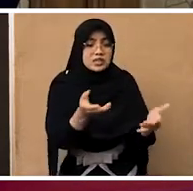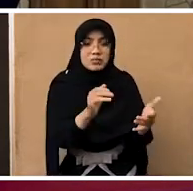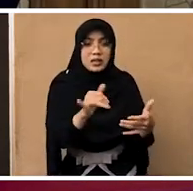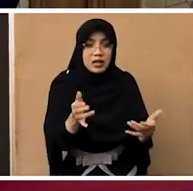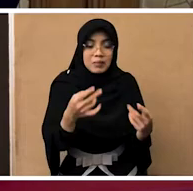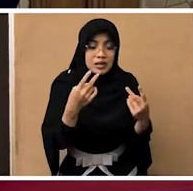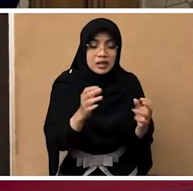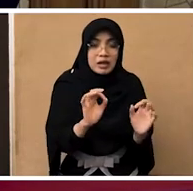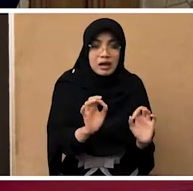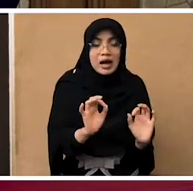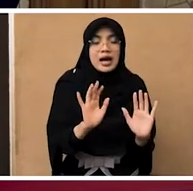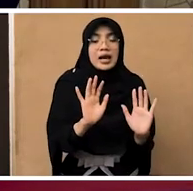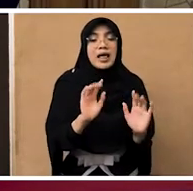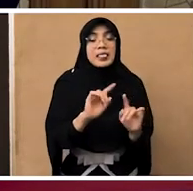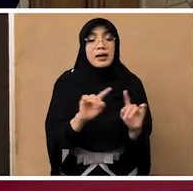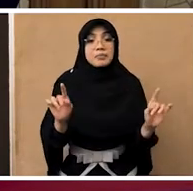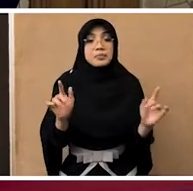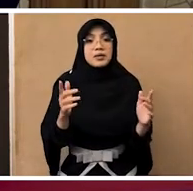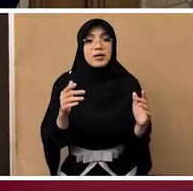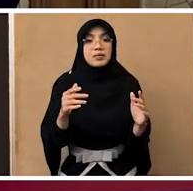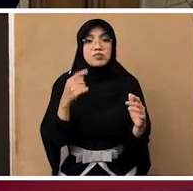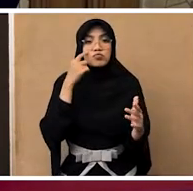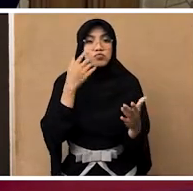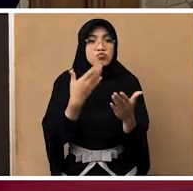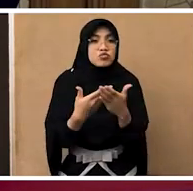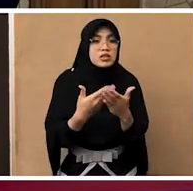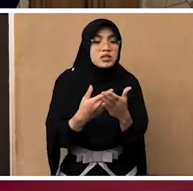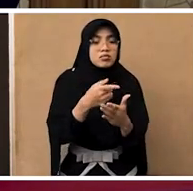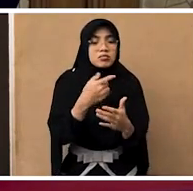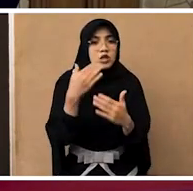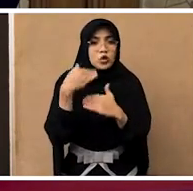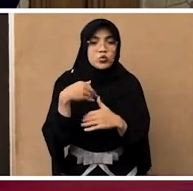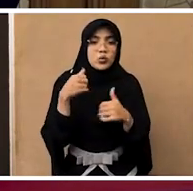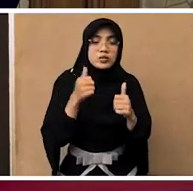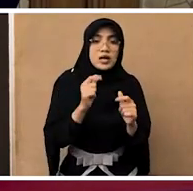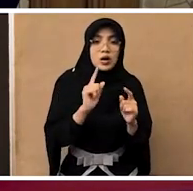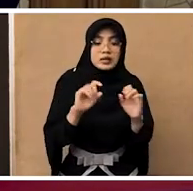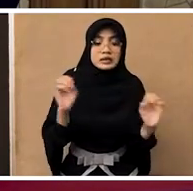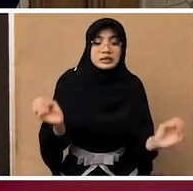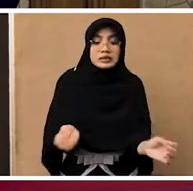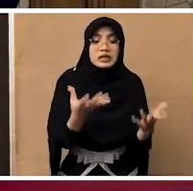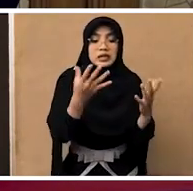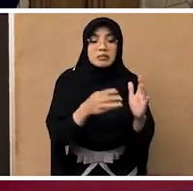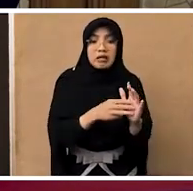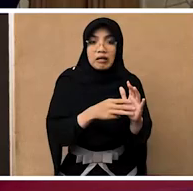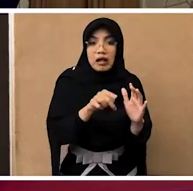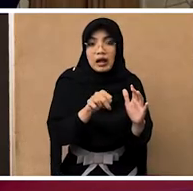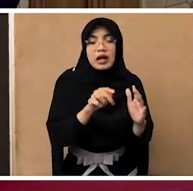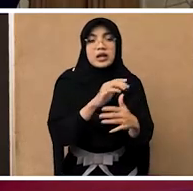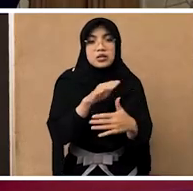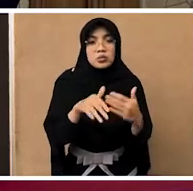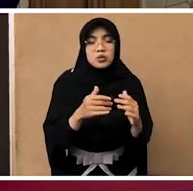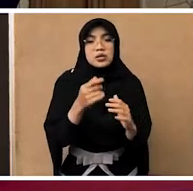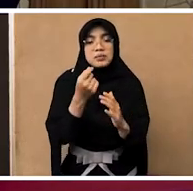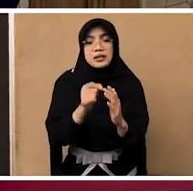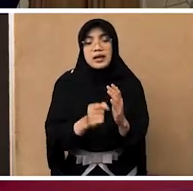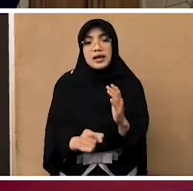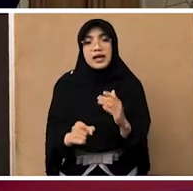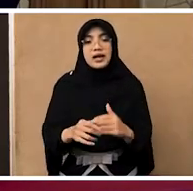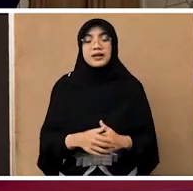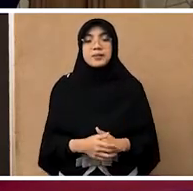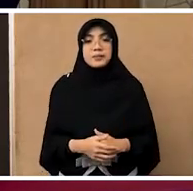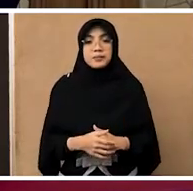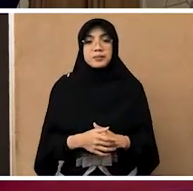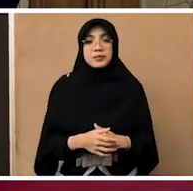seperti apa tapi pembuktian bahwa dia bisa bertanggung jawab ketika kejadian itu jadi jadi tolak ukur gitu